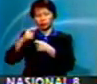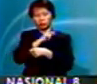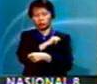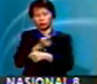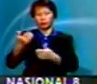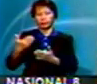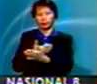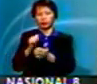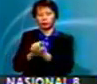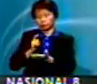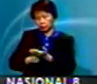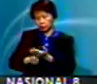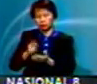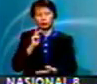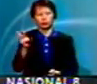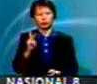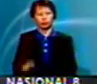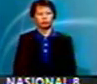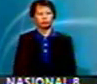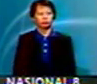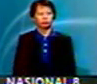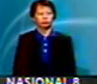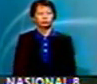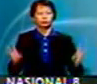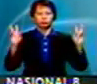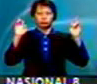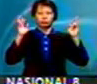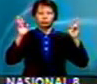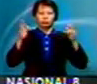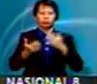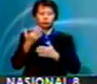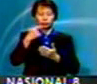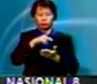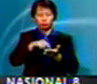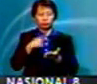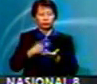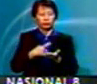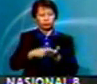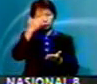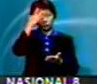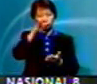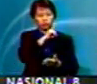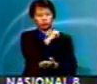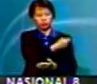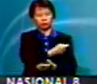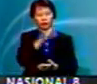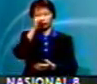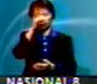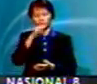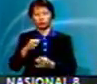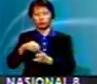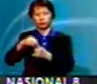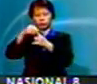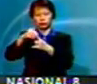bersih dibincangkan. Topik kita pagi ini adalah National Smart Green City dan juga Melaka Green Special Economic Zone, yang mana